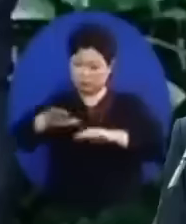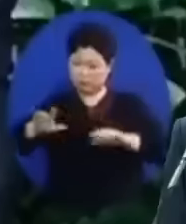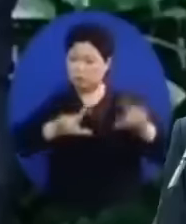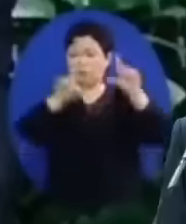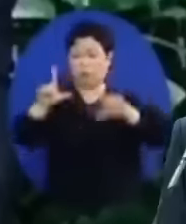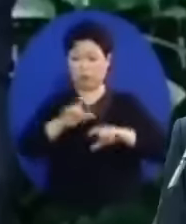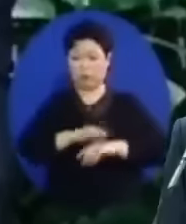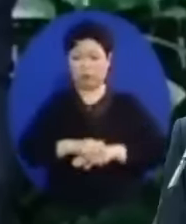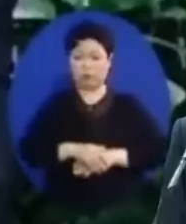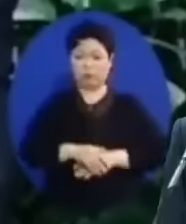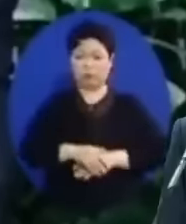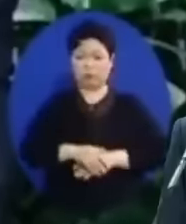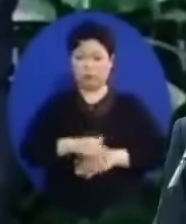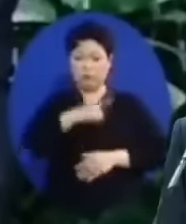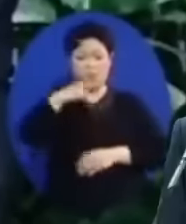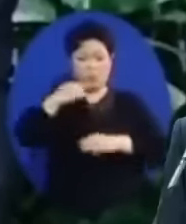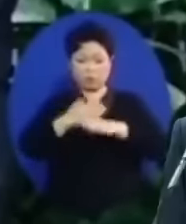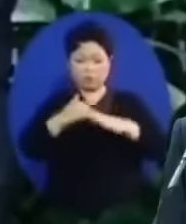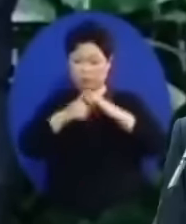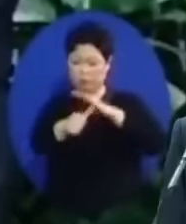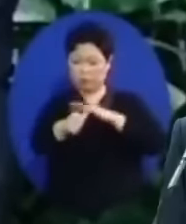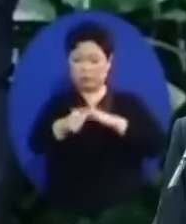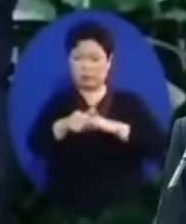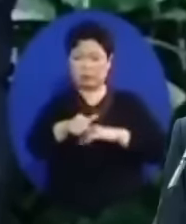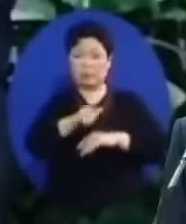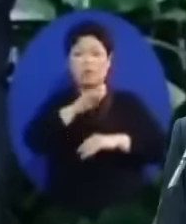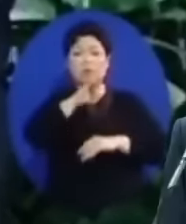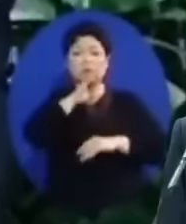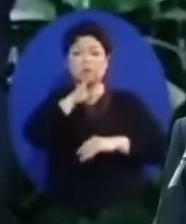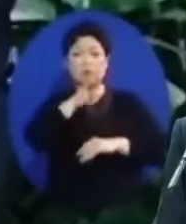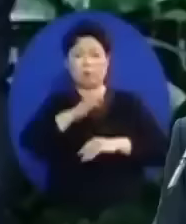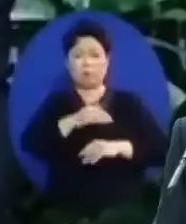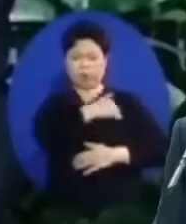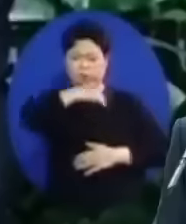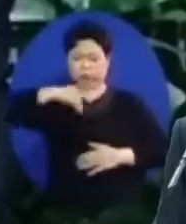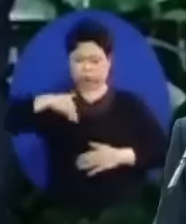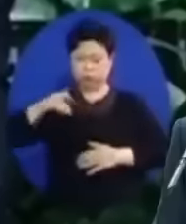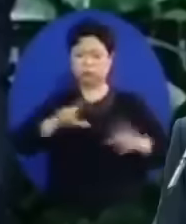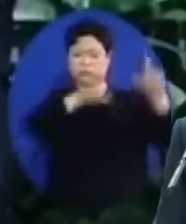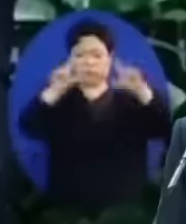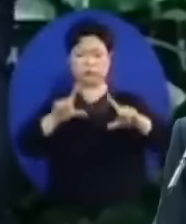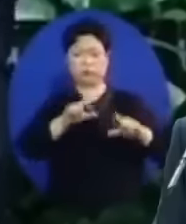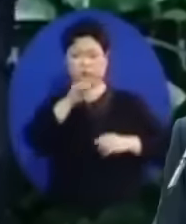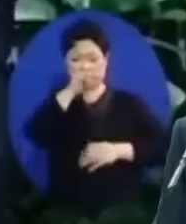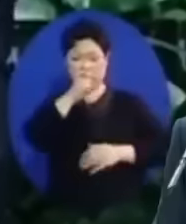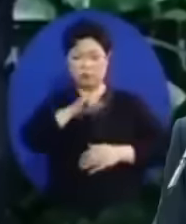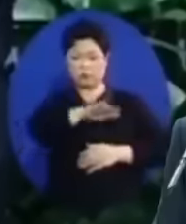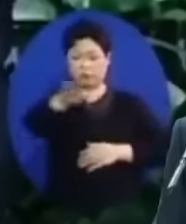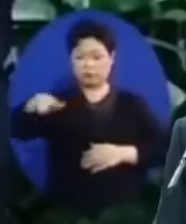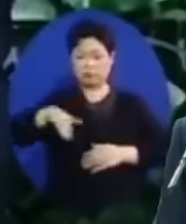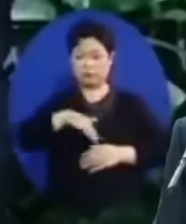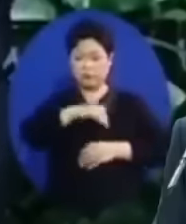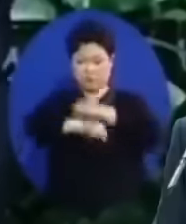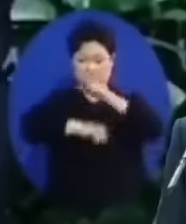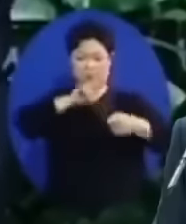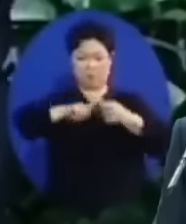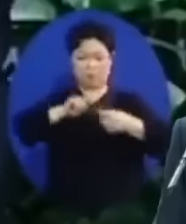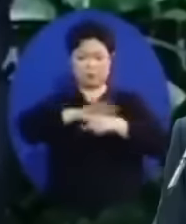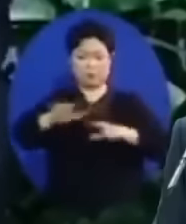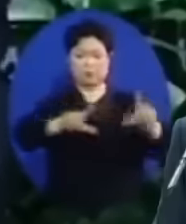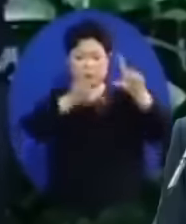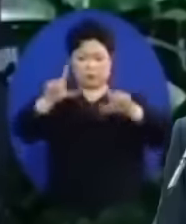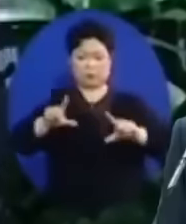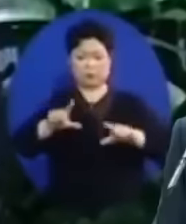삽니까? 공산주의의 지도자들은 호화만장하게 사는 것입니다. 우리는 마음대로 이렇게 잘